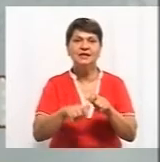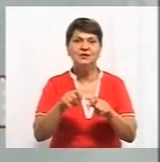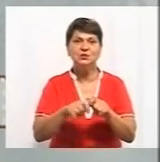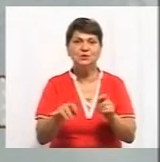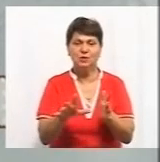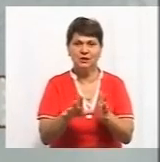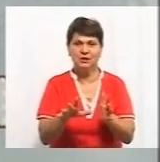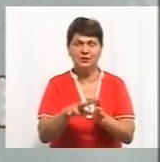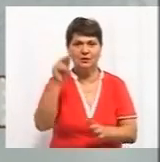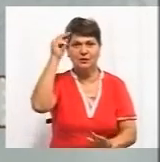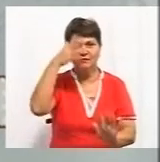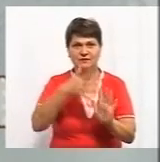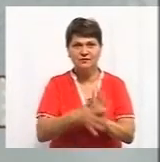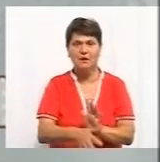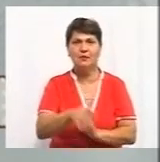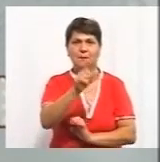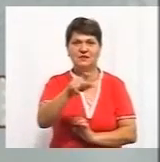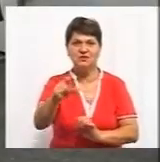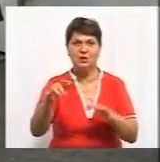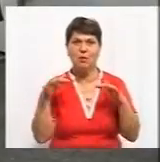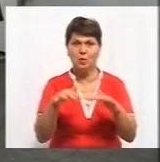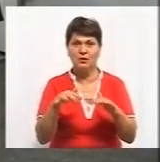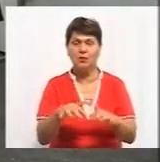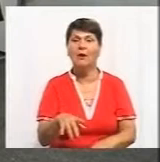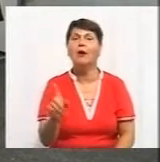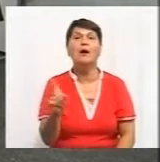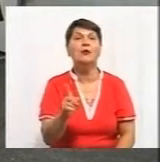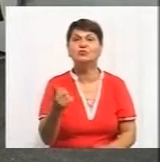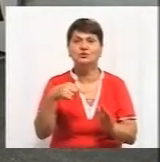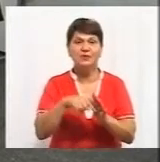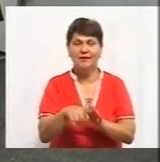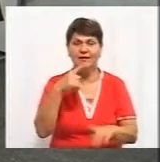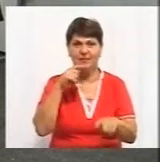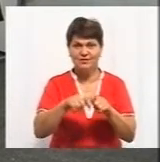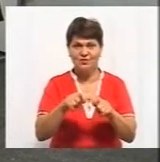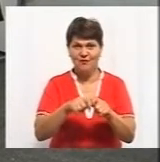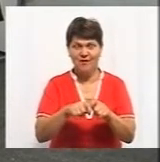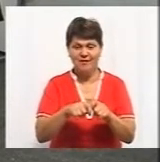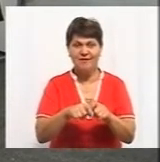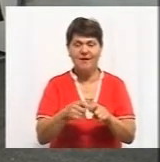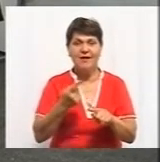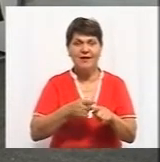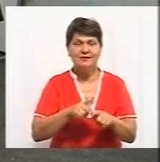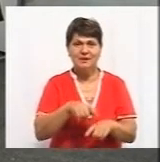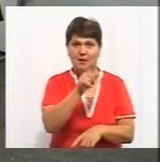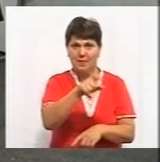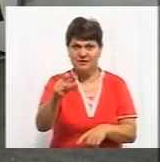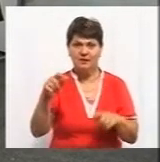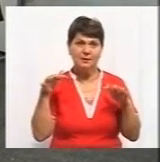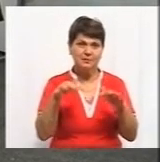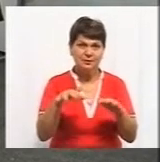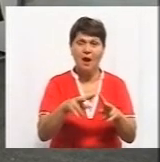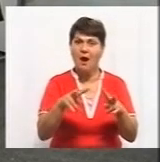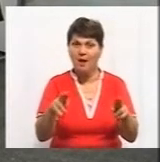ви вивчаєте пасажиропотік? Ну, там? Що таке тестування лінії? По-перше, це не тільки пасажиропотік само собою, але